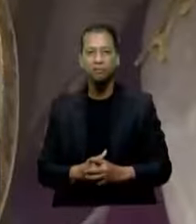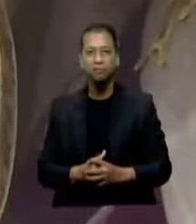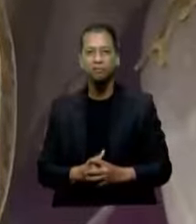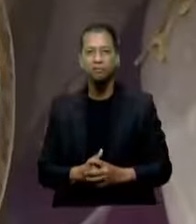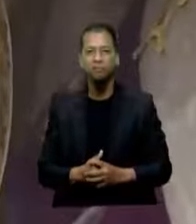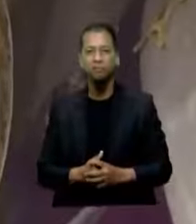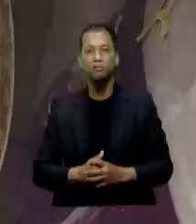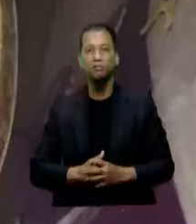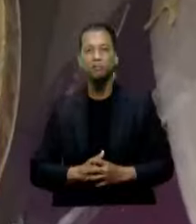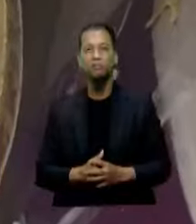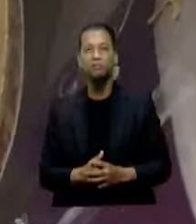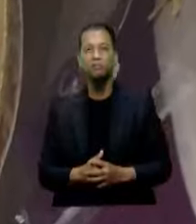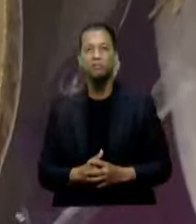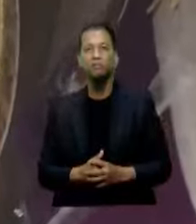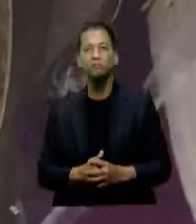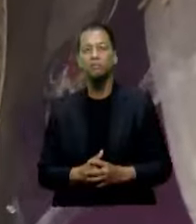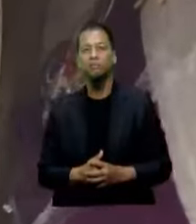penjualan